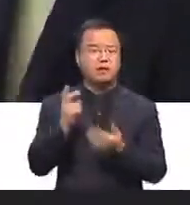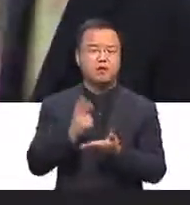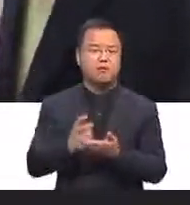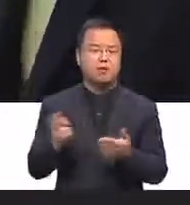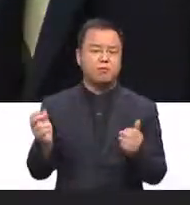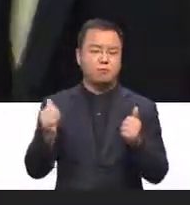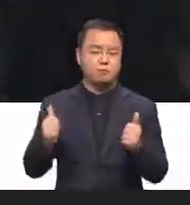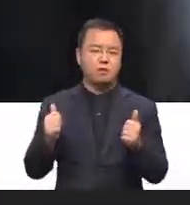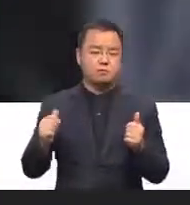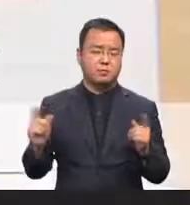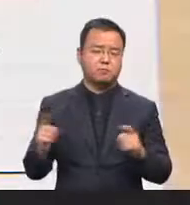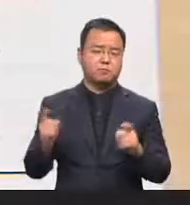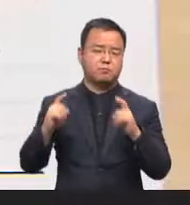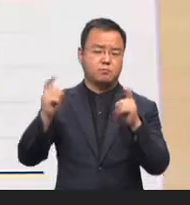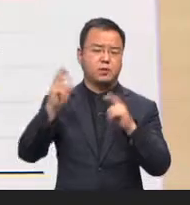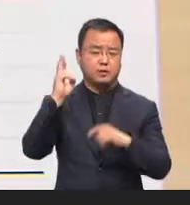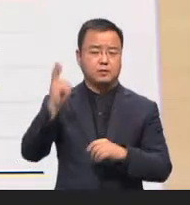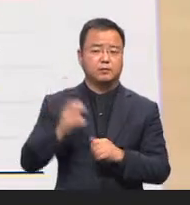될 걸로 보입니다.